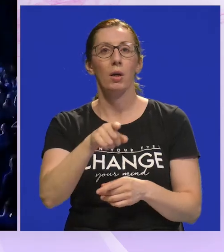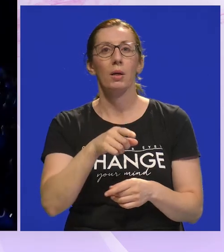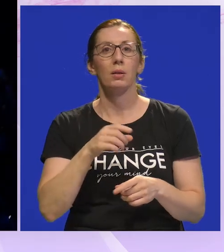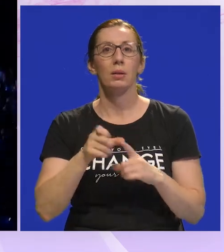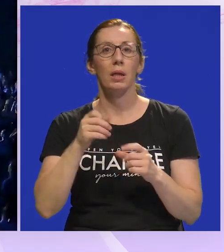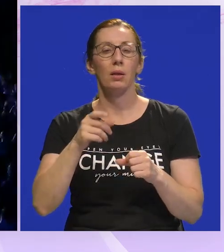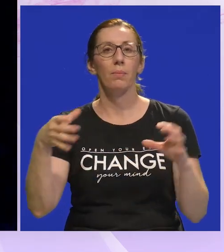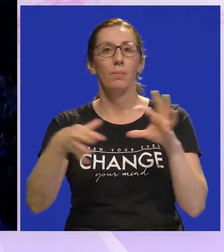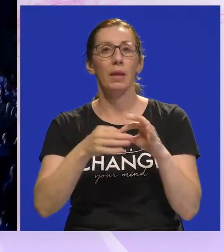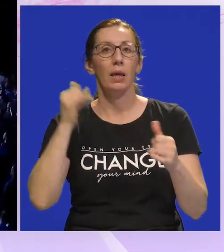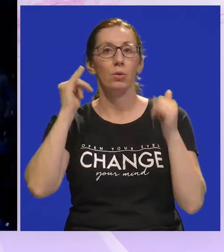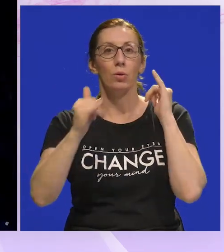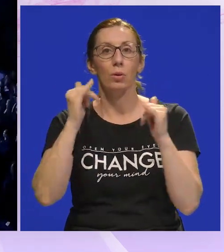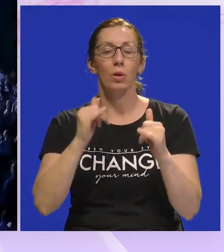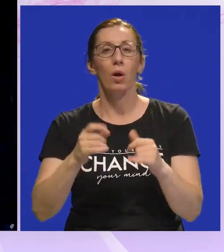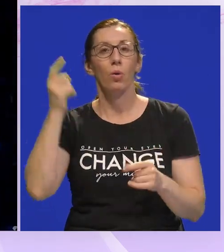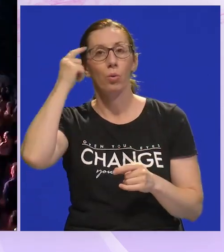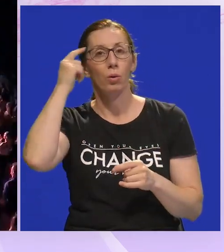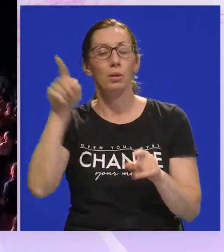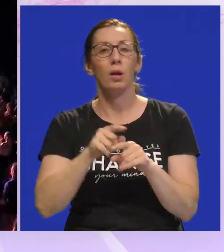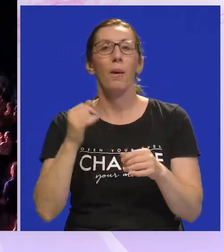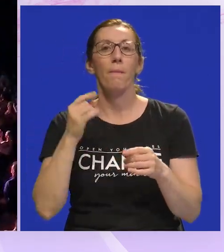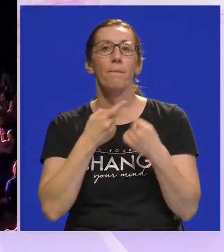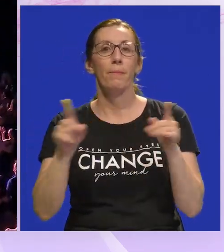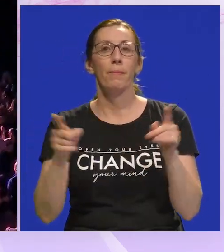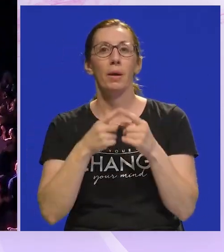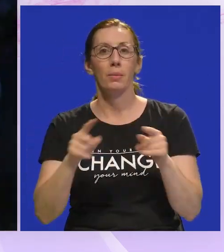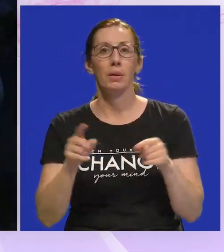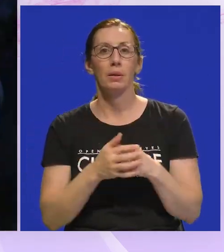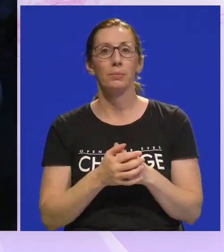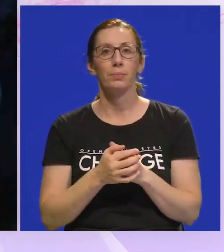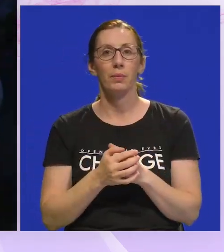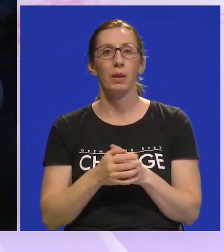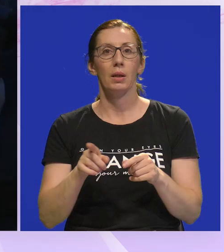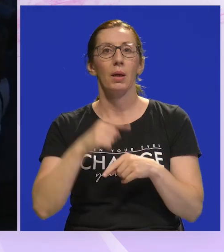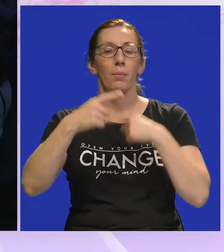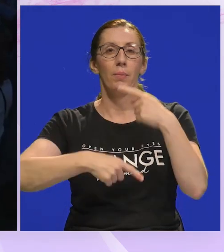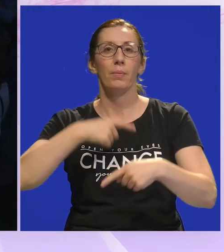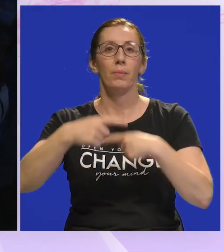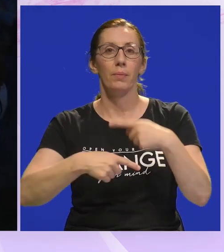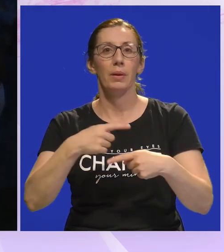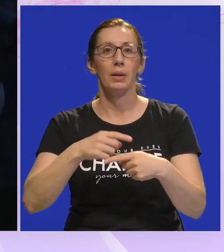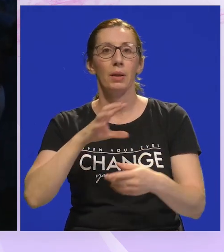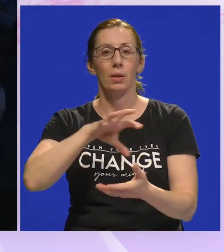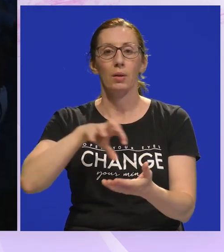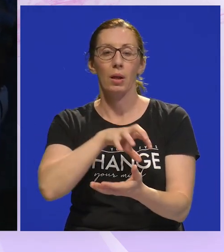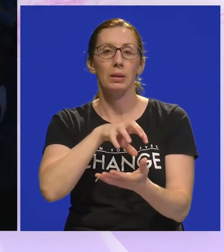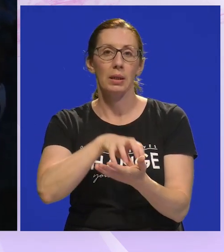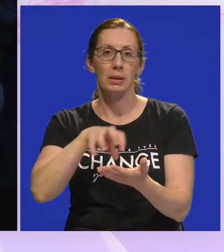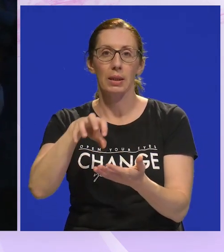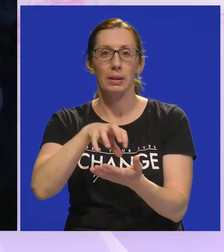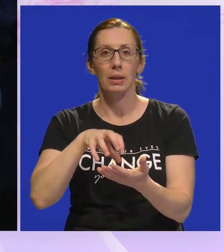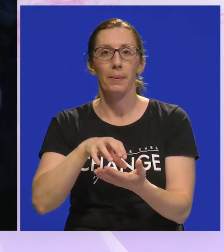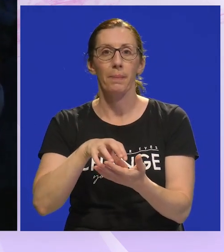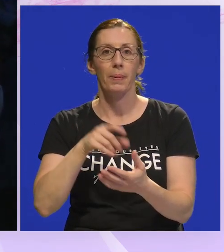status događanja koji spaja turizam, kulturu i renomirane glazbenike. Uvelike ovakvi festivali doprinose razvoj lokalne